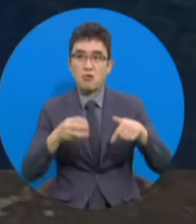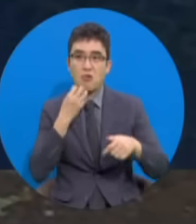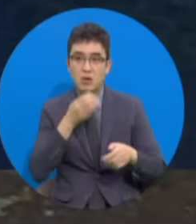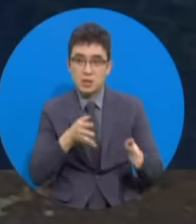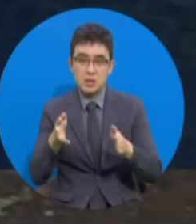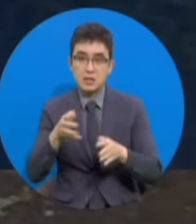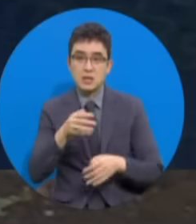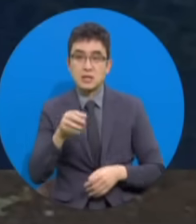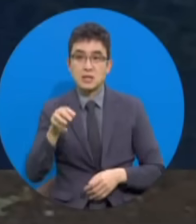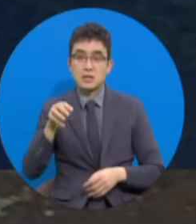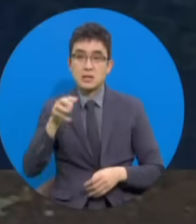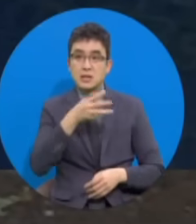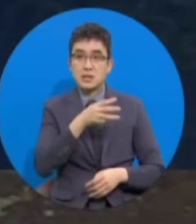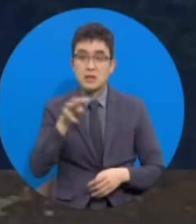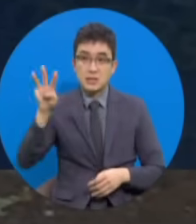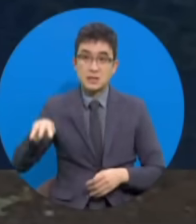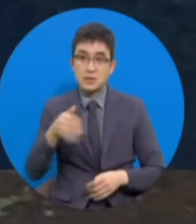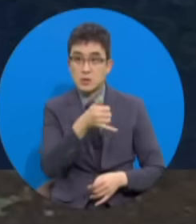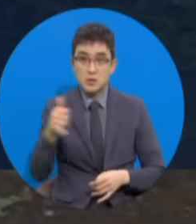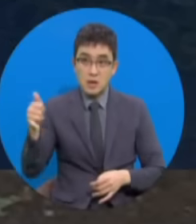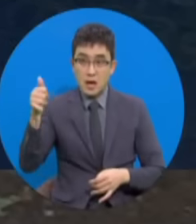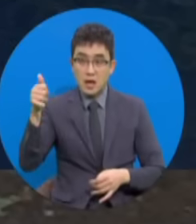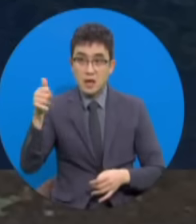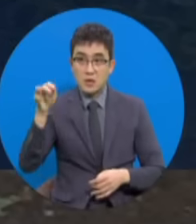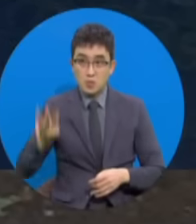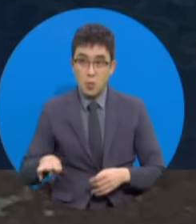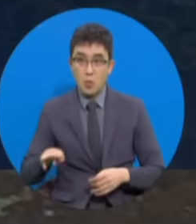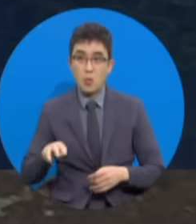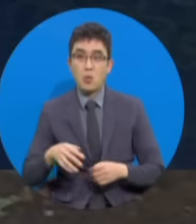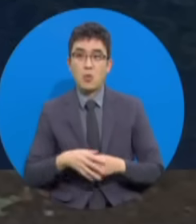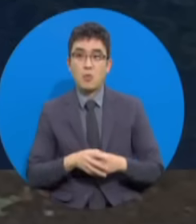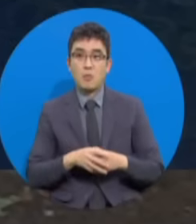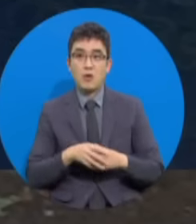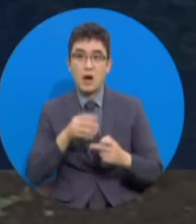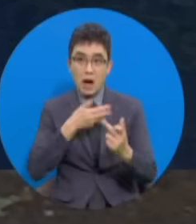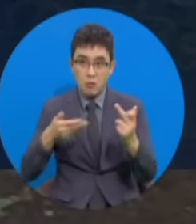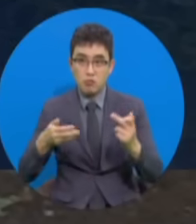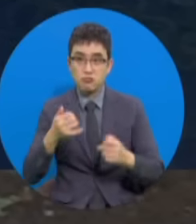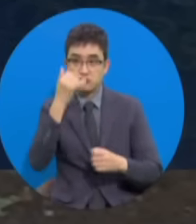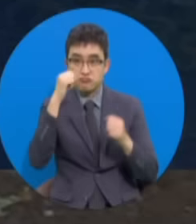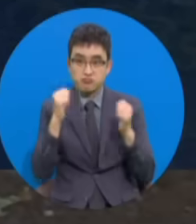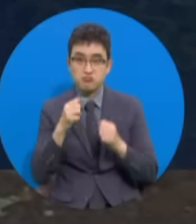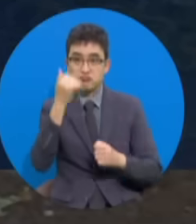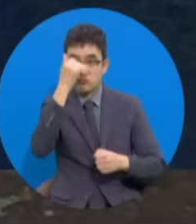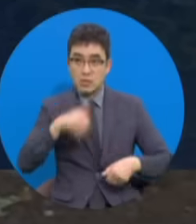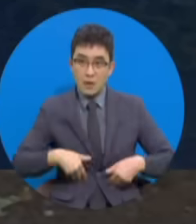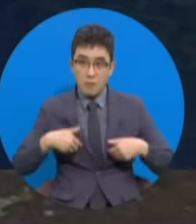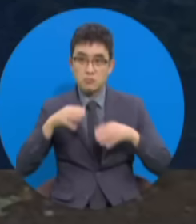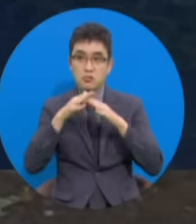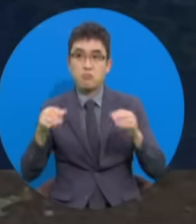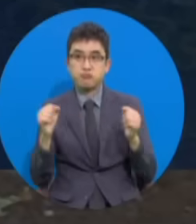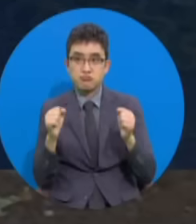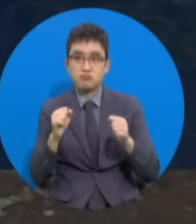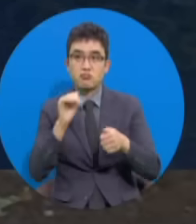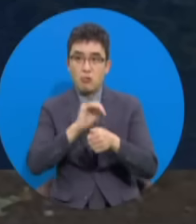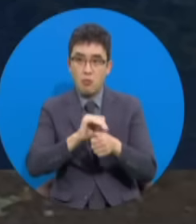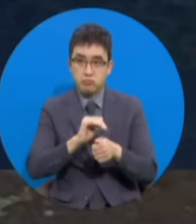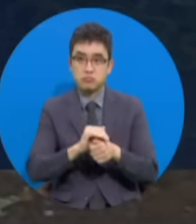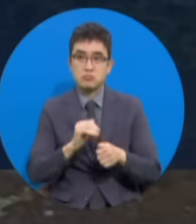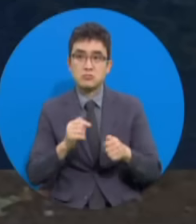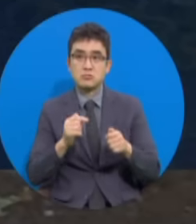등 9개 지역 산사태 위기 경보 4단계 심각 상황으로 상향했다는 조치도